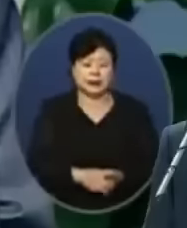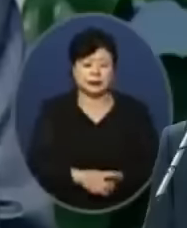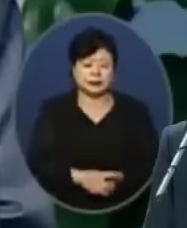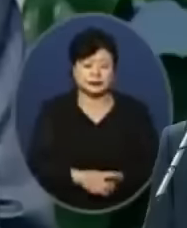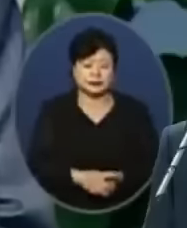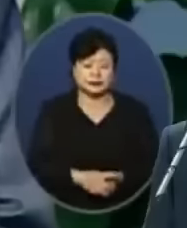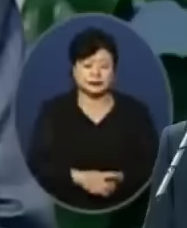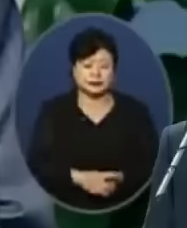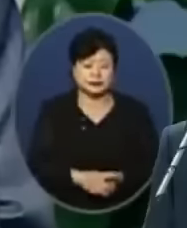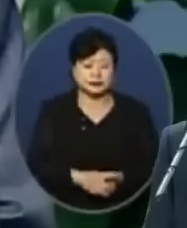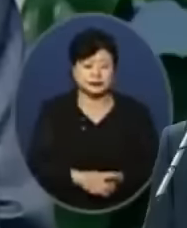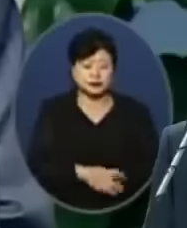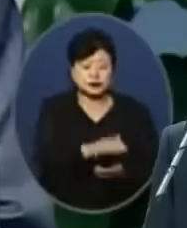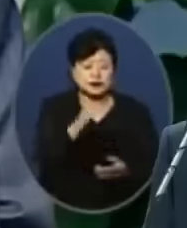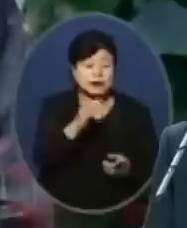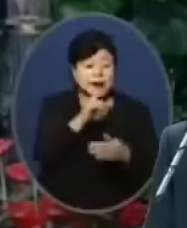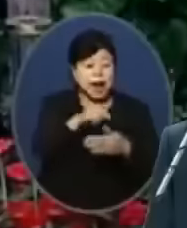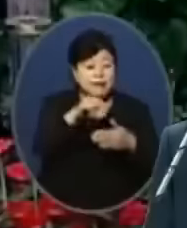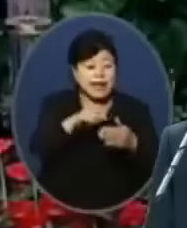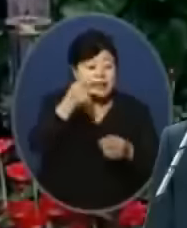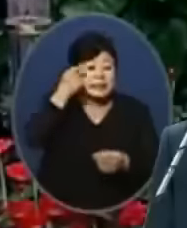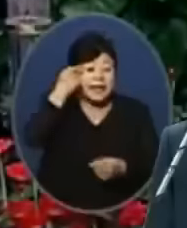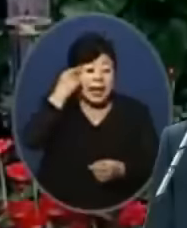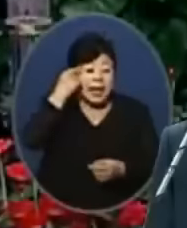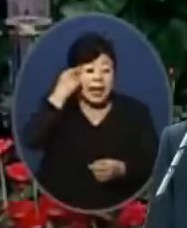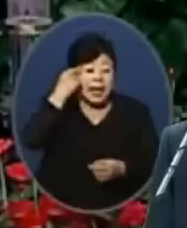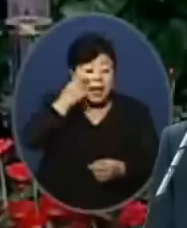것입니다. 우리는 마음의 생각이